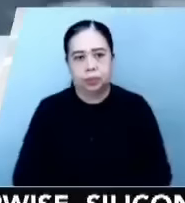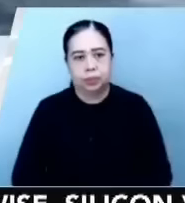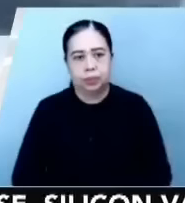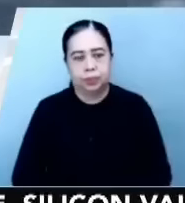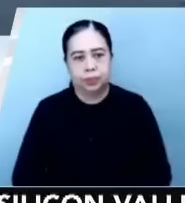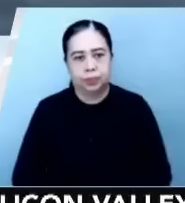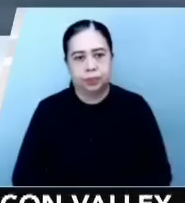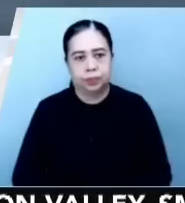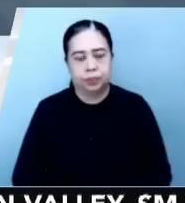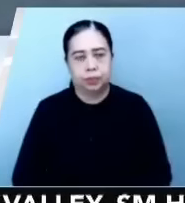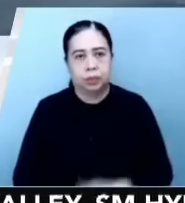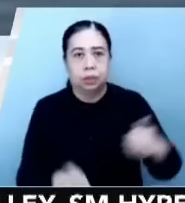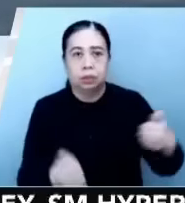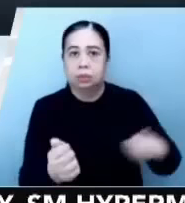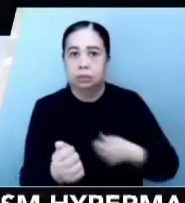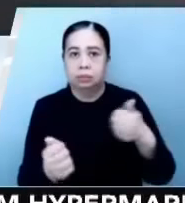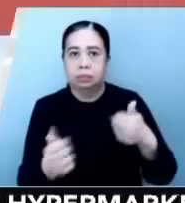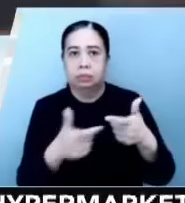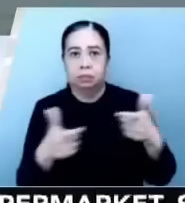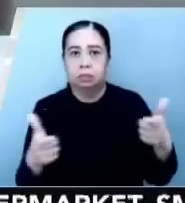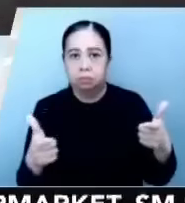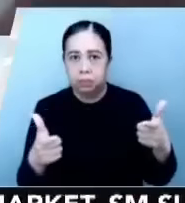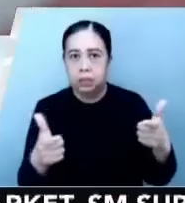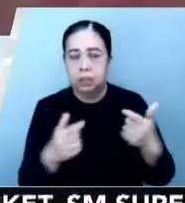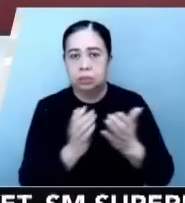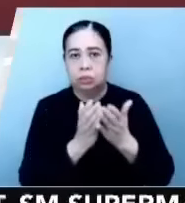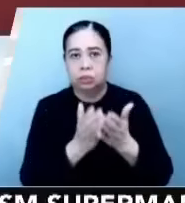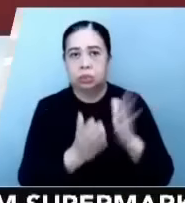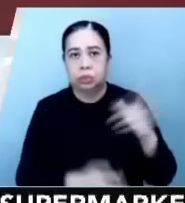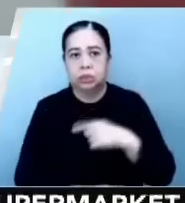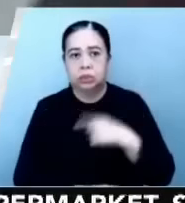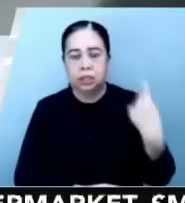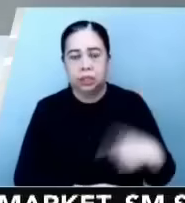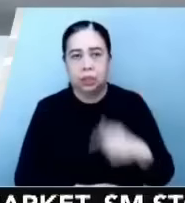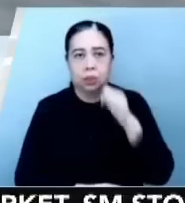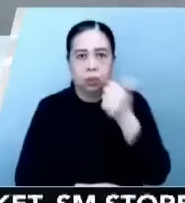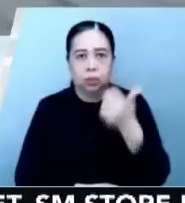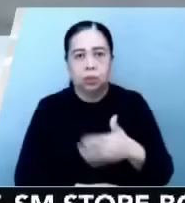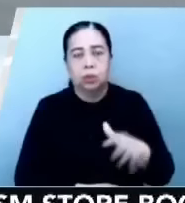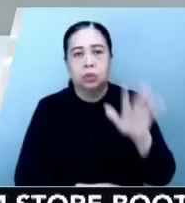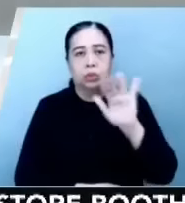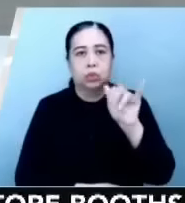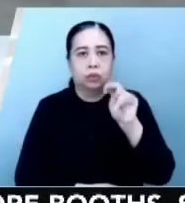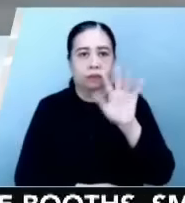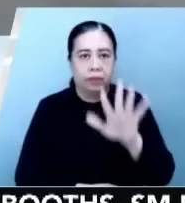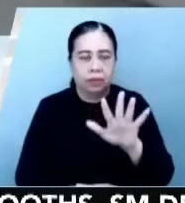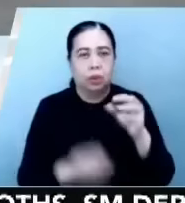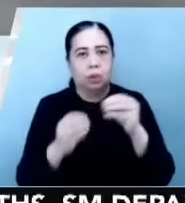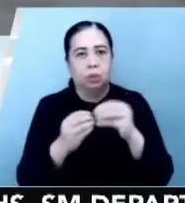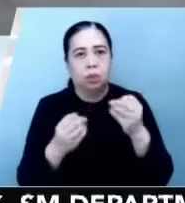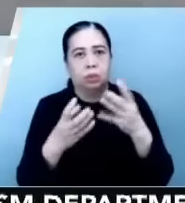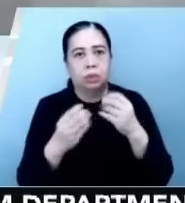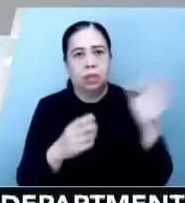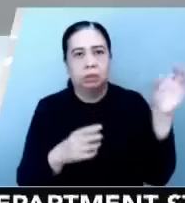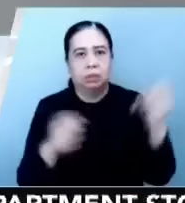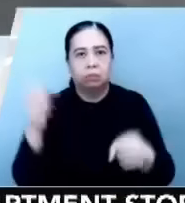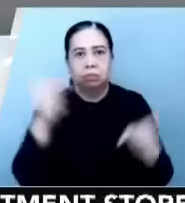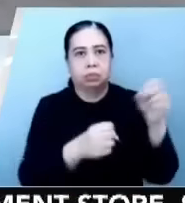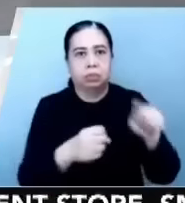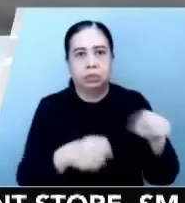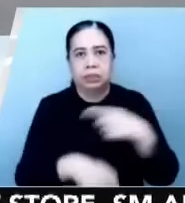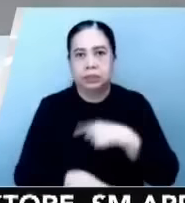Kabuntot ang malalaking barko ng China. Kinabukasan June 5, mas maraming assets na ang dideploy ng China,